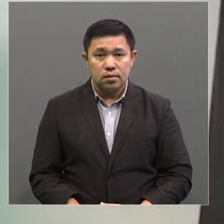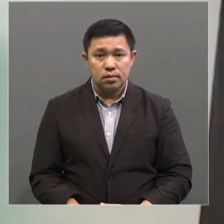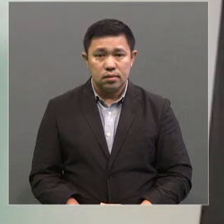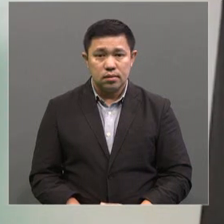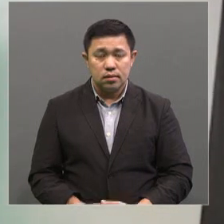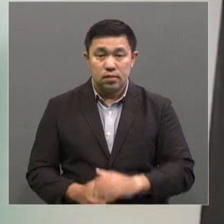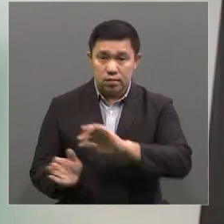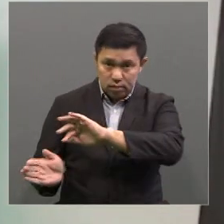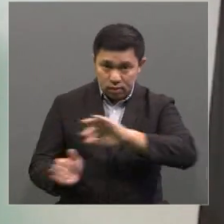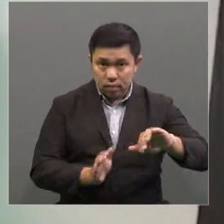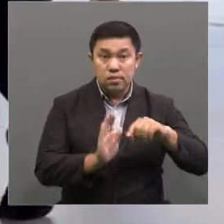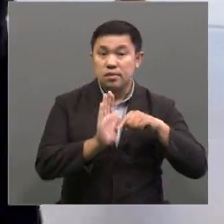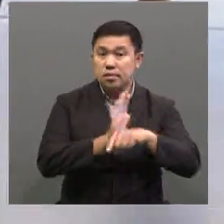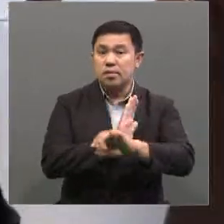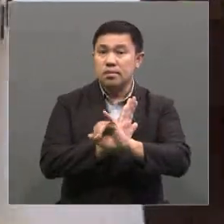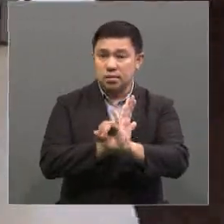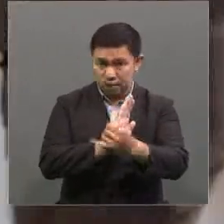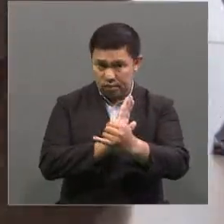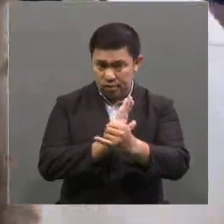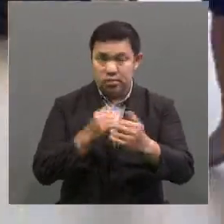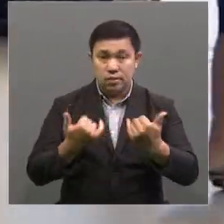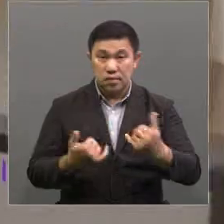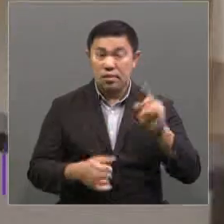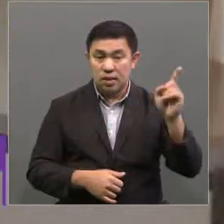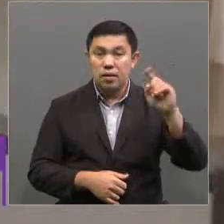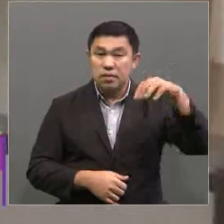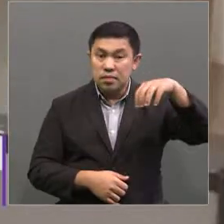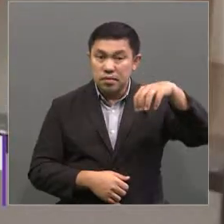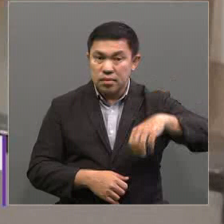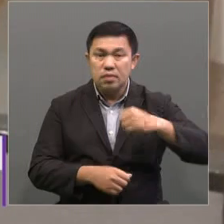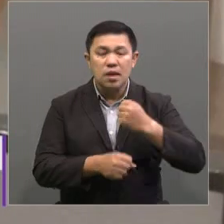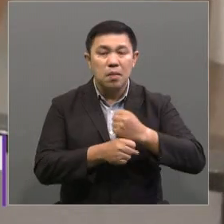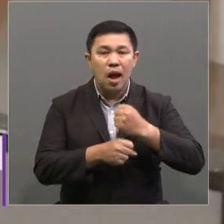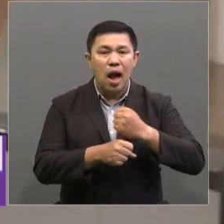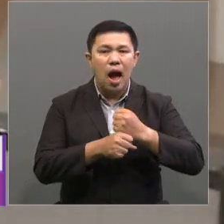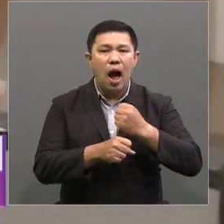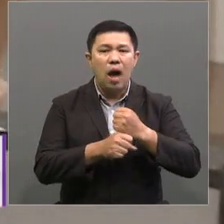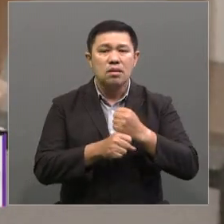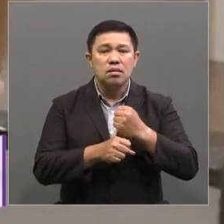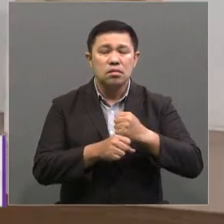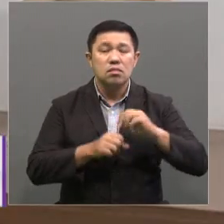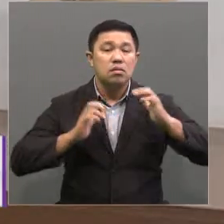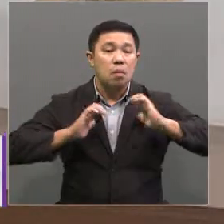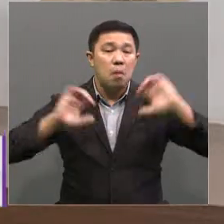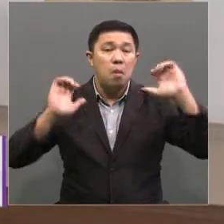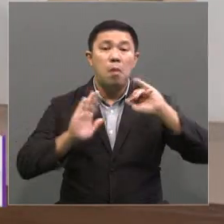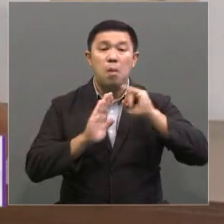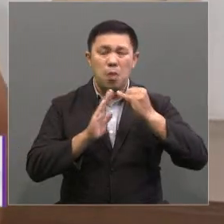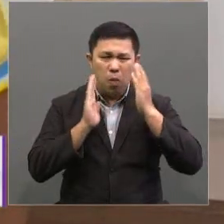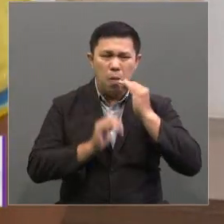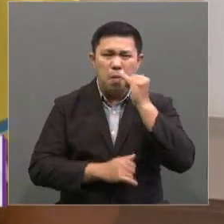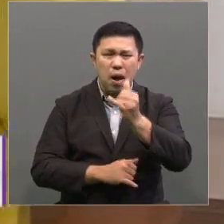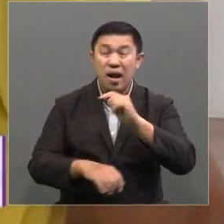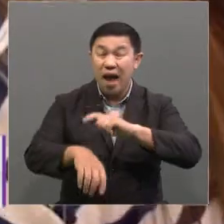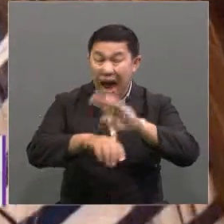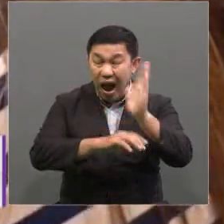ไปดูที่จังหวัดจันทบุรีบ้างนะคะที่สารกลางจังหวัดวันนี้ประชาชนไปลงทะเบียนกันอย่างบางตาค่ะปรากฏว่าช่วงเช้ามีแค่คน